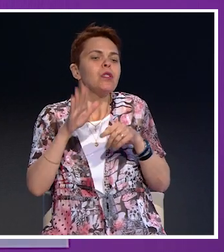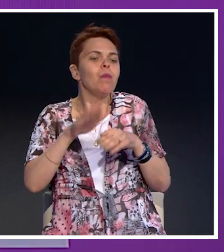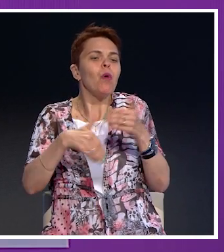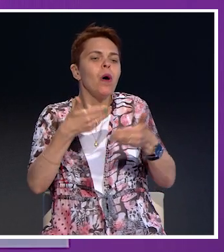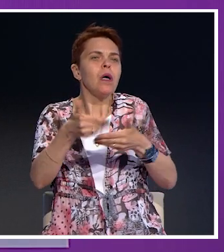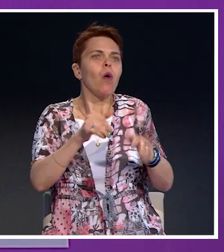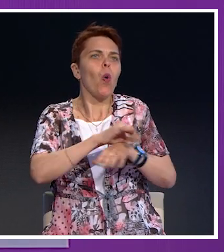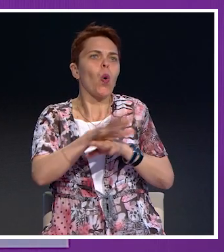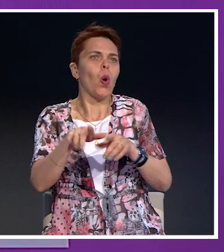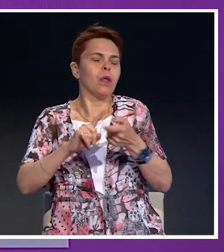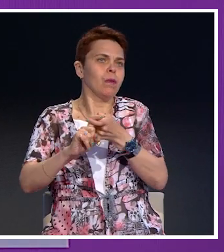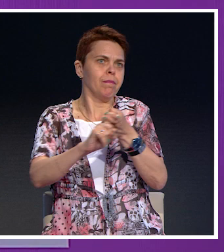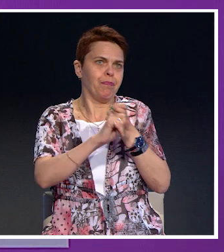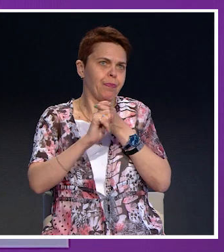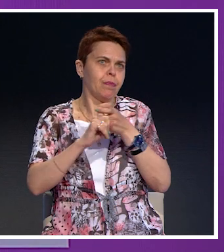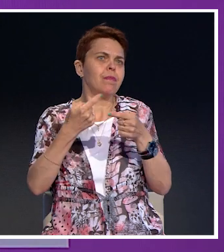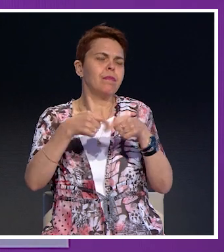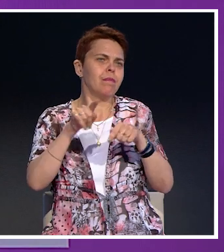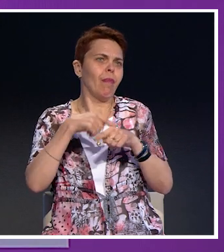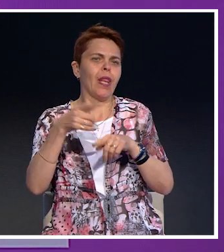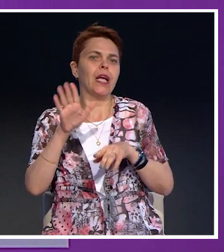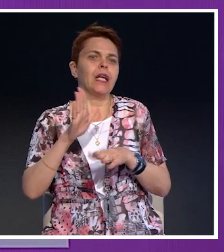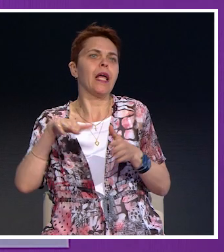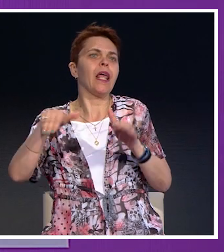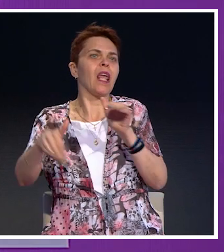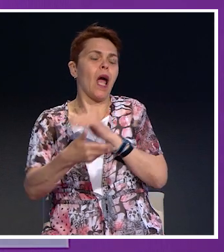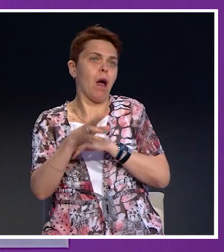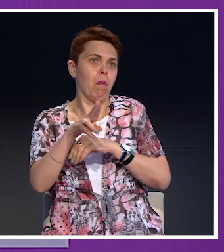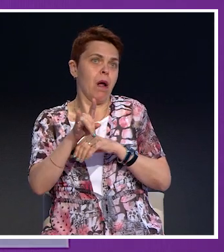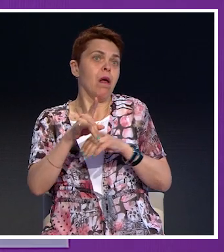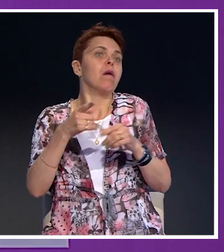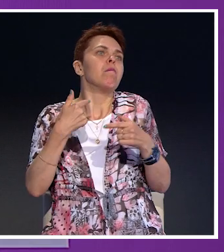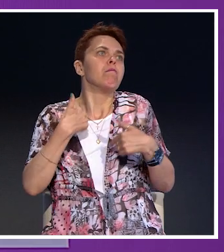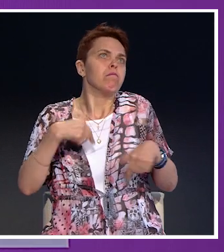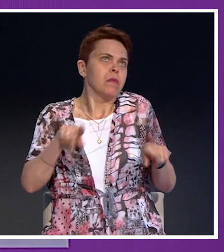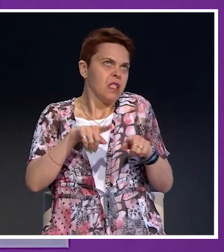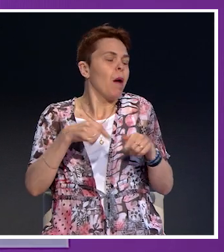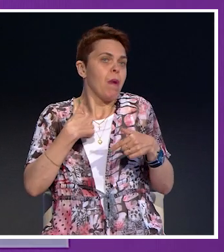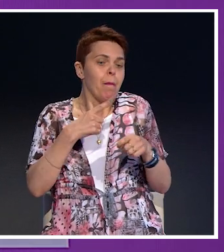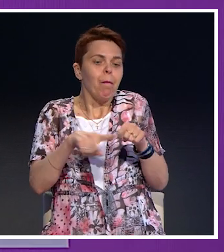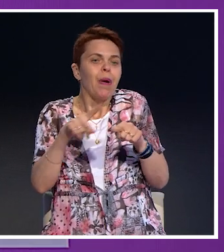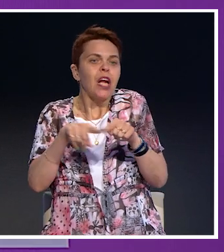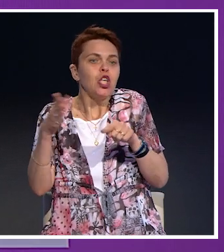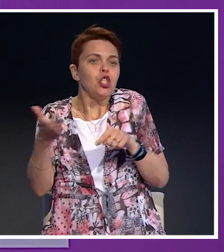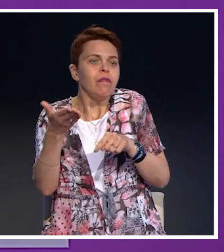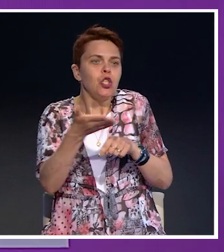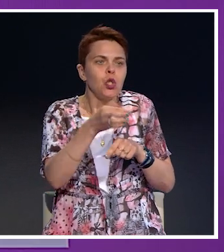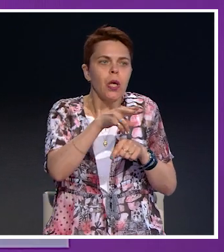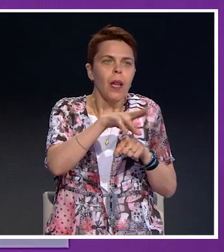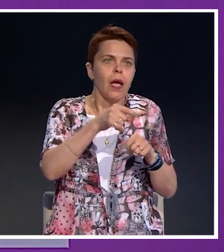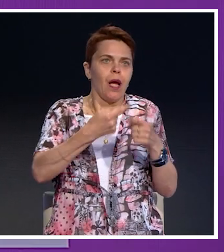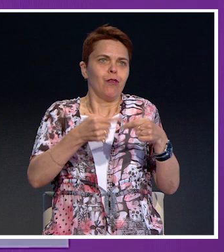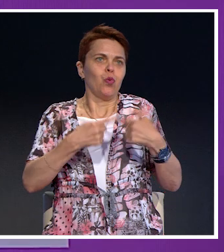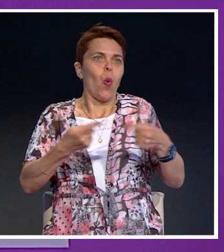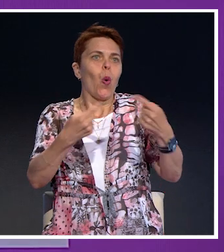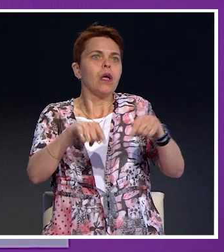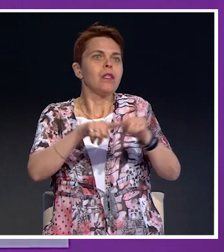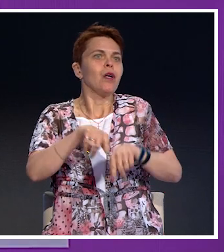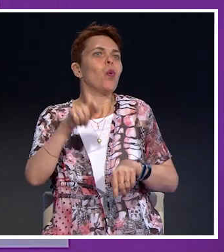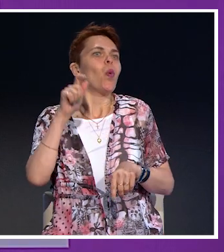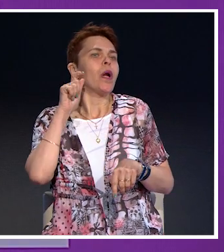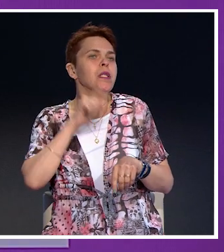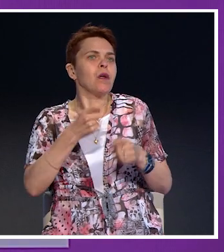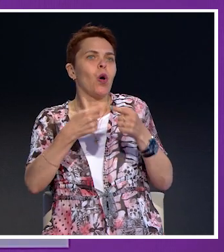виходити з коронакризи і з економічної ями. Саме тому ми і пришвидшили організацію